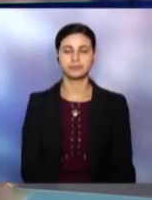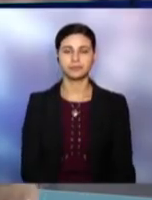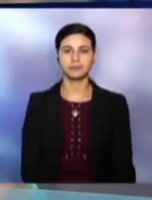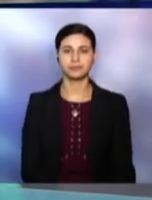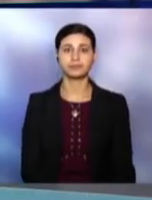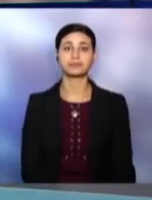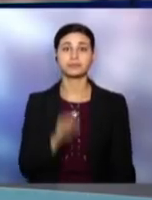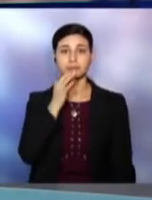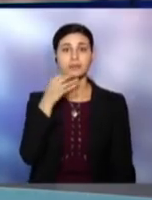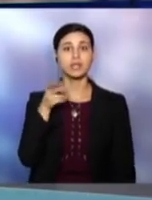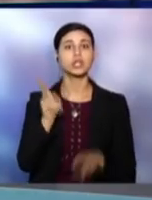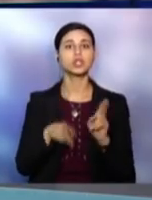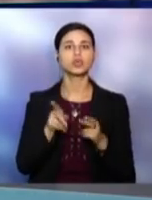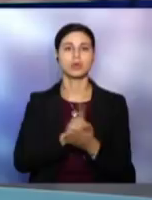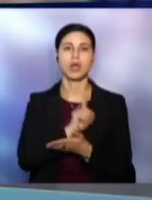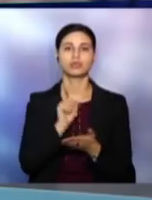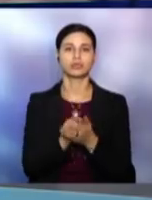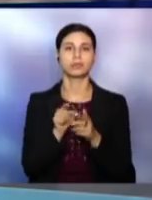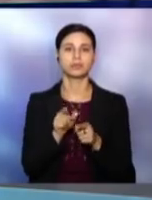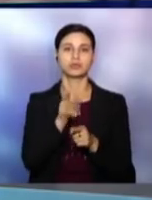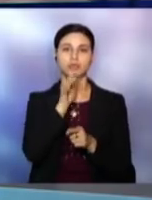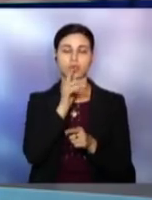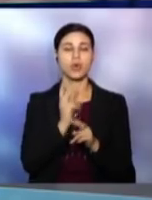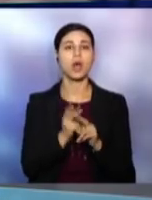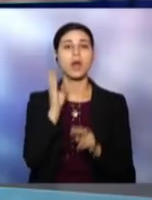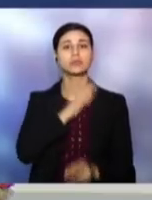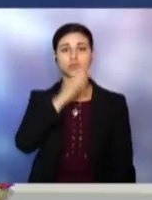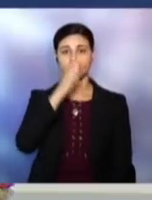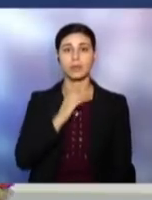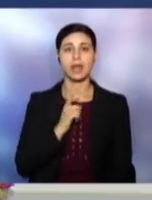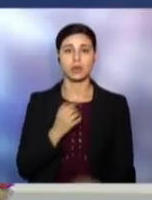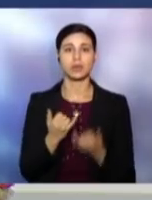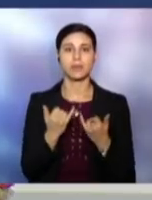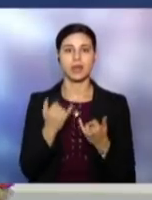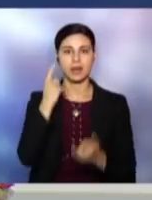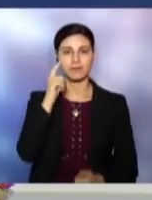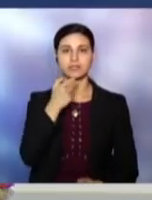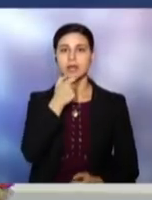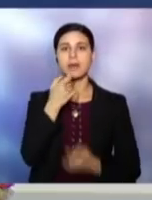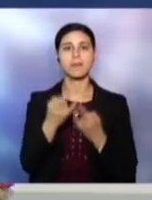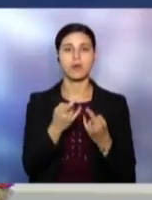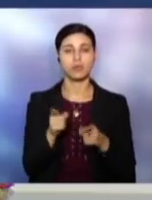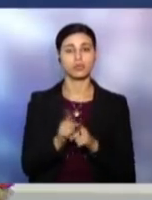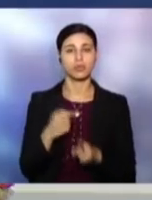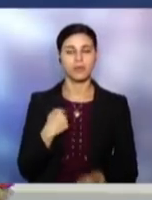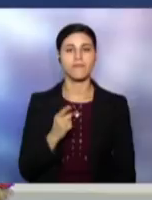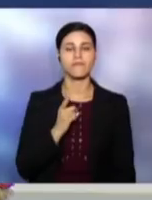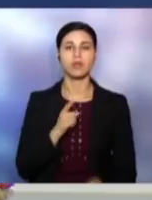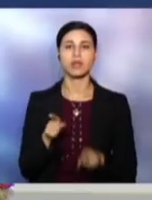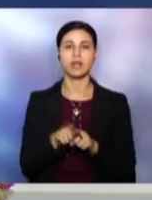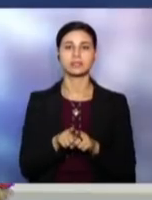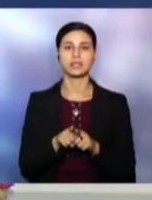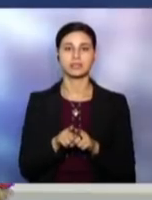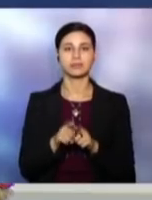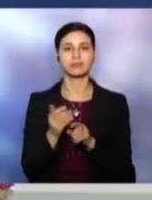რასაც შესაძლებელია რომ დაჭირდეს ქირურგიული მკურნალობა. ამ დროს მშობელი ელოდება, ეხლა მე დარწმუნებული ვარ, მაყურებელი მეც ველოდები თქვენგან, ისეთ